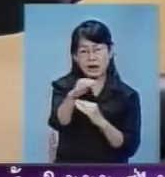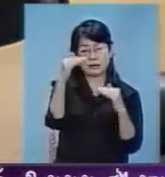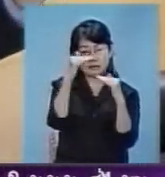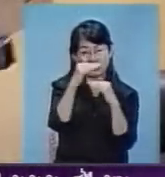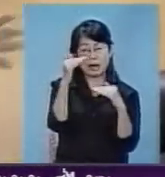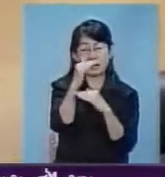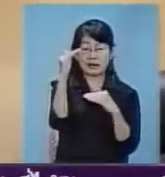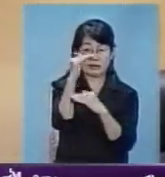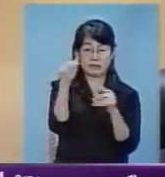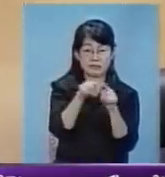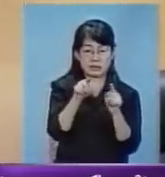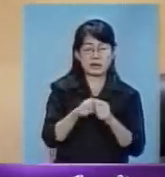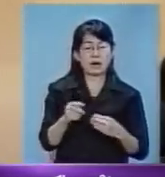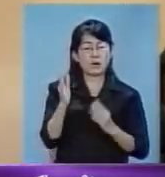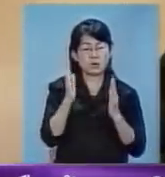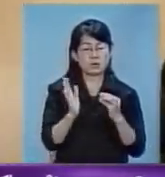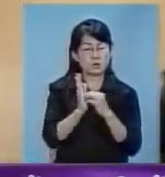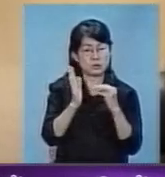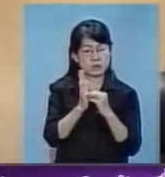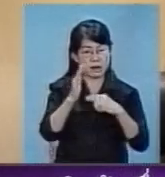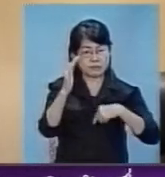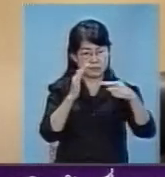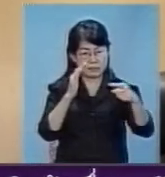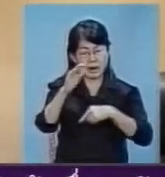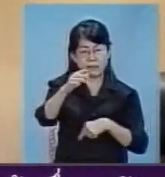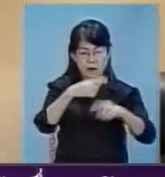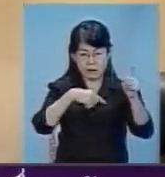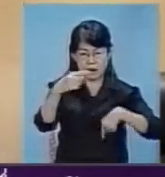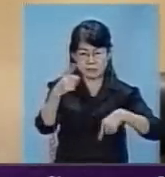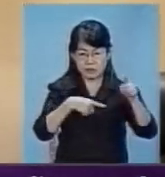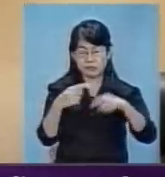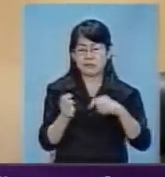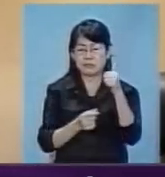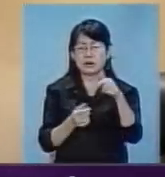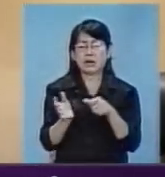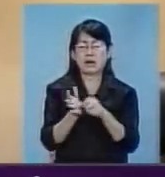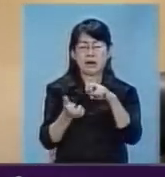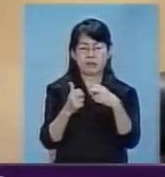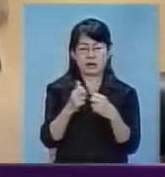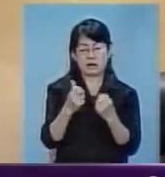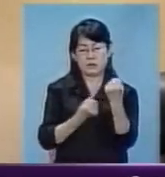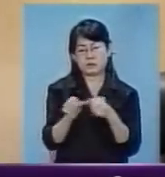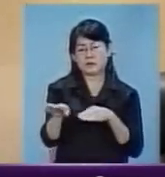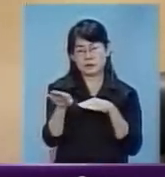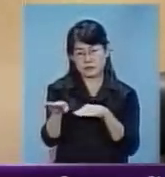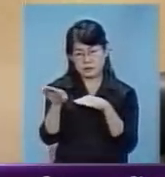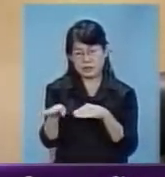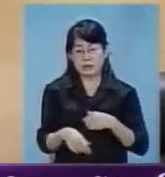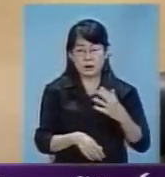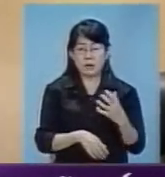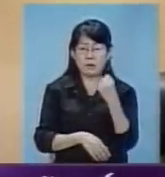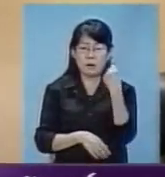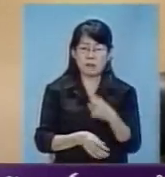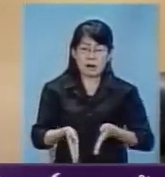ท Hansedไปมาหาสู่กัได้รถปัญหากกเจราจรณ์ที่ติดขัดเพราiction ประหุดศilling